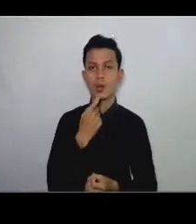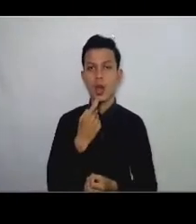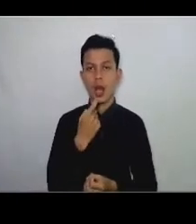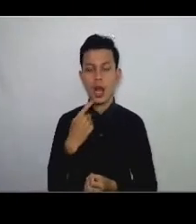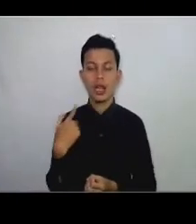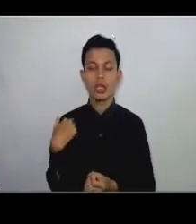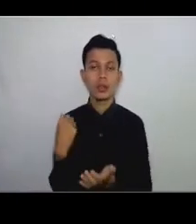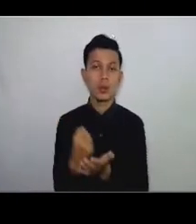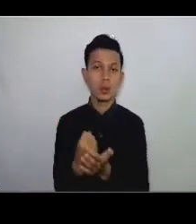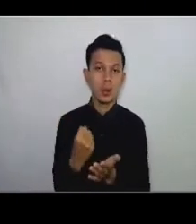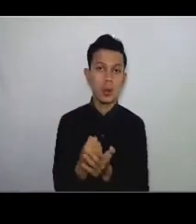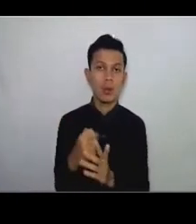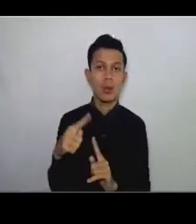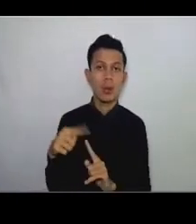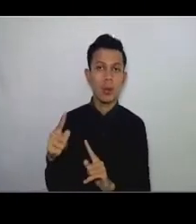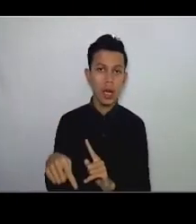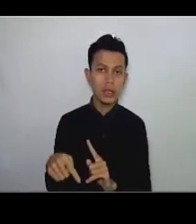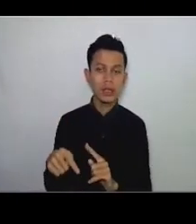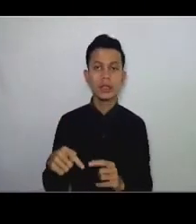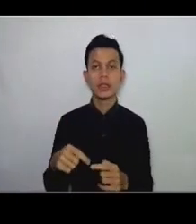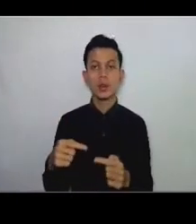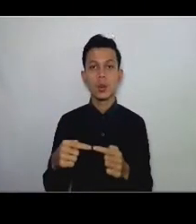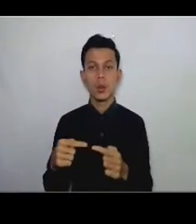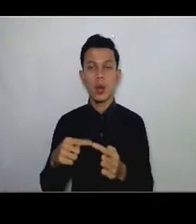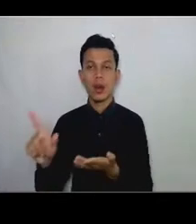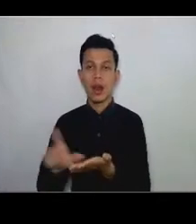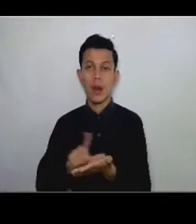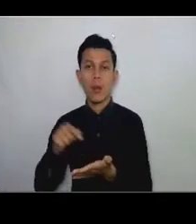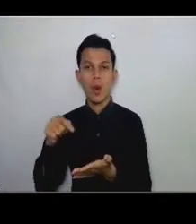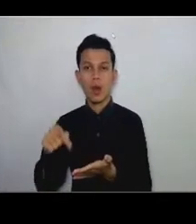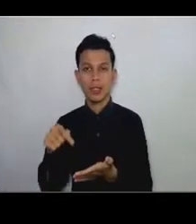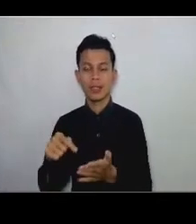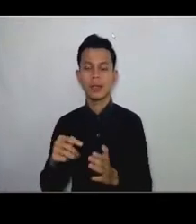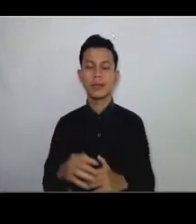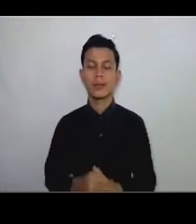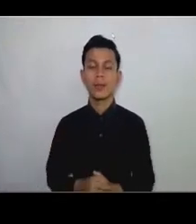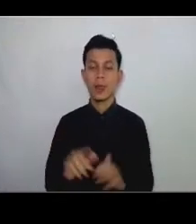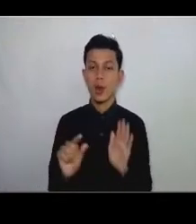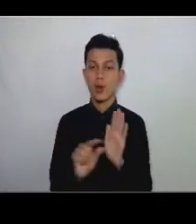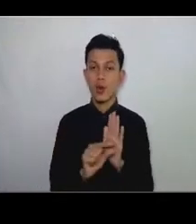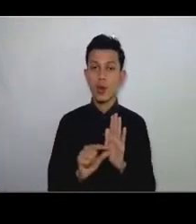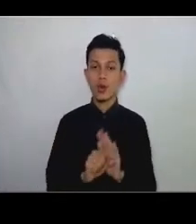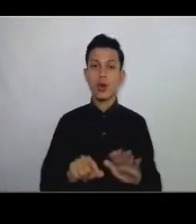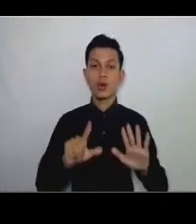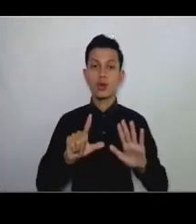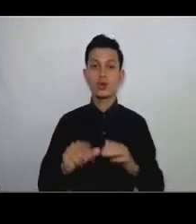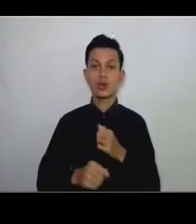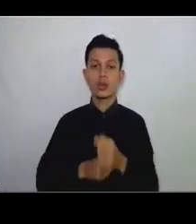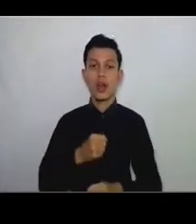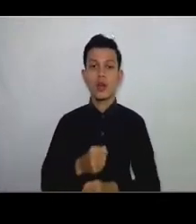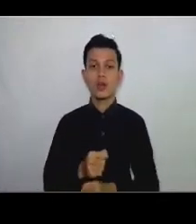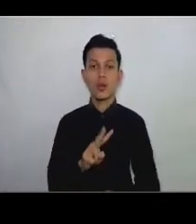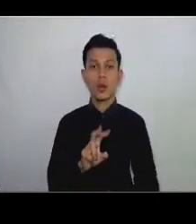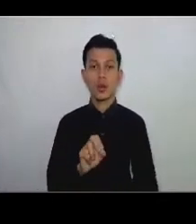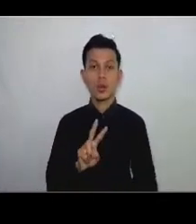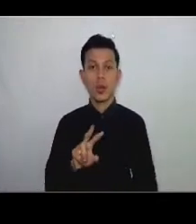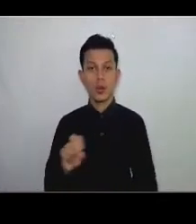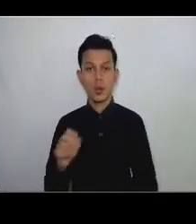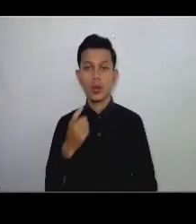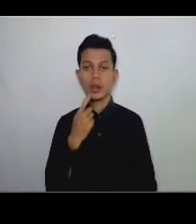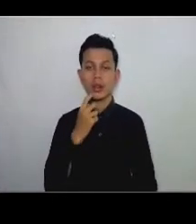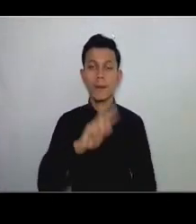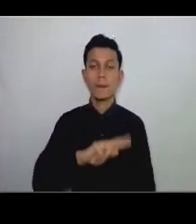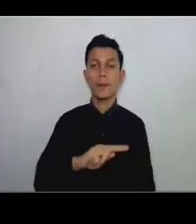dimiliki dalam kaitannya dengan laporan aku undang-undang nomor 7 tahun 2020 tentang perubahan ketiga atas